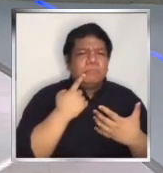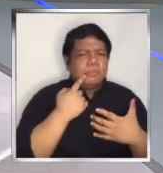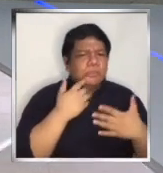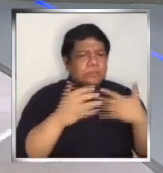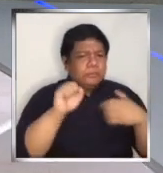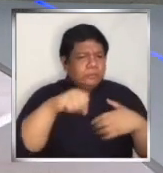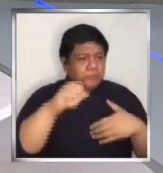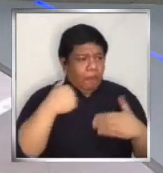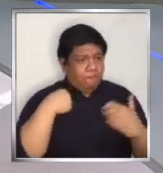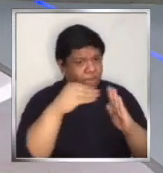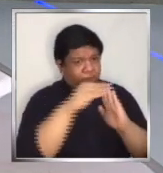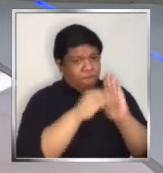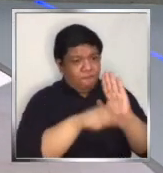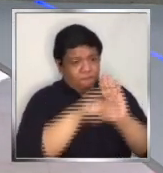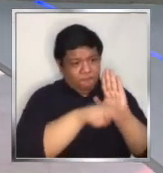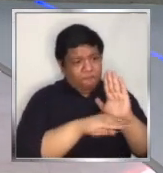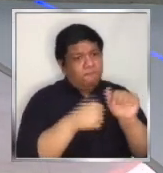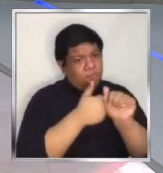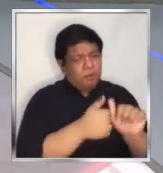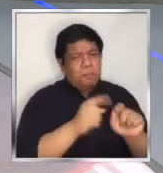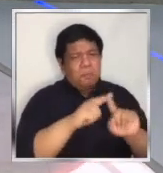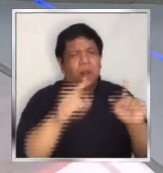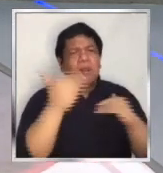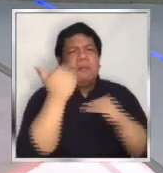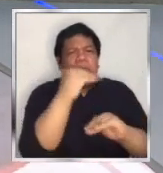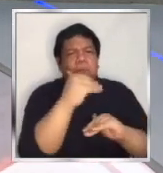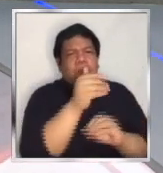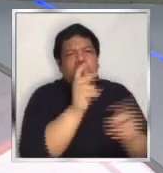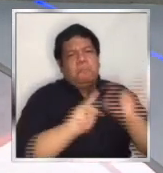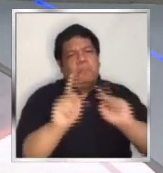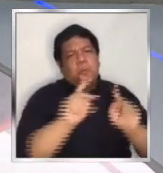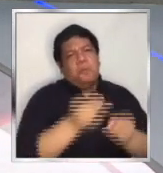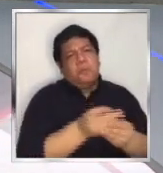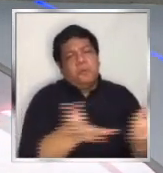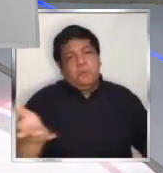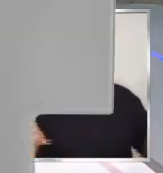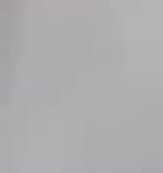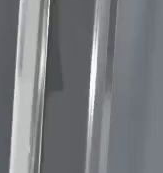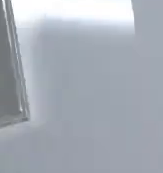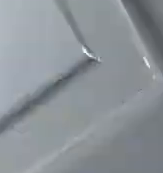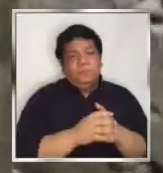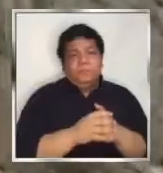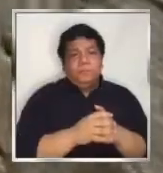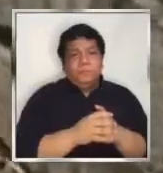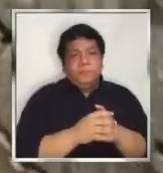ng ayuda. Nakatutok si Mark Makalalad ng Super Radio DZDD.